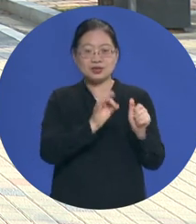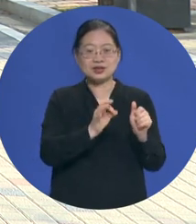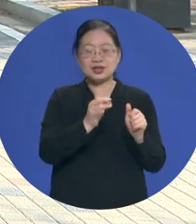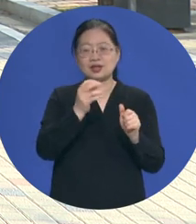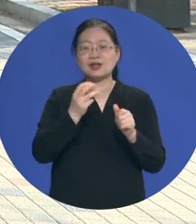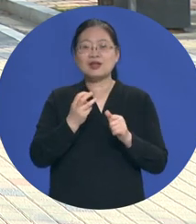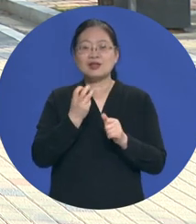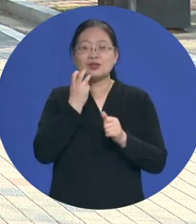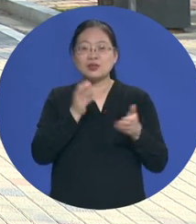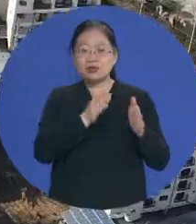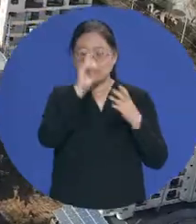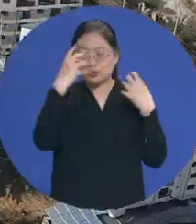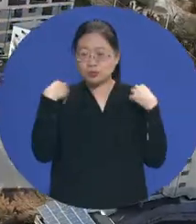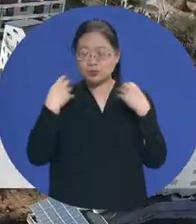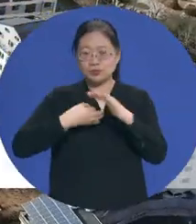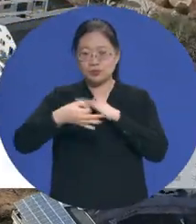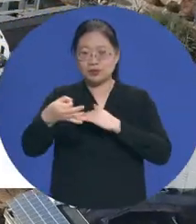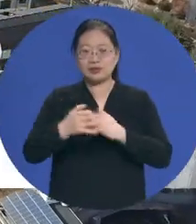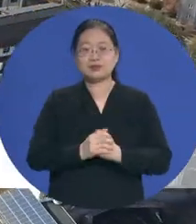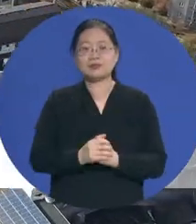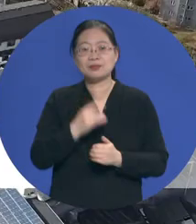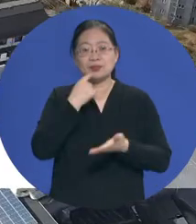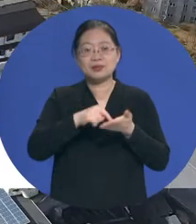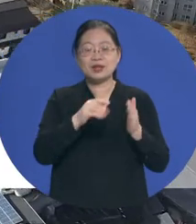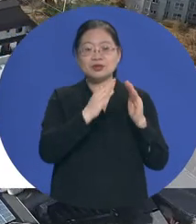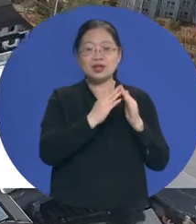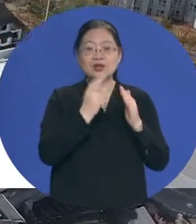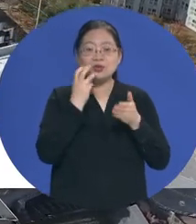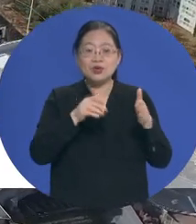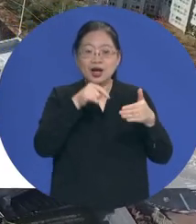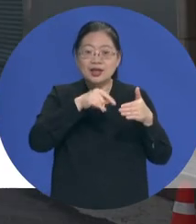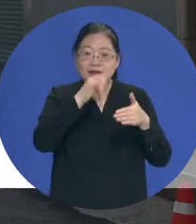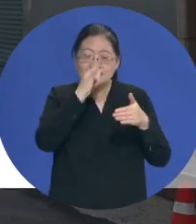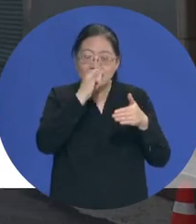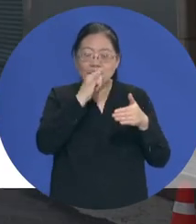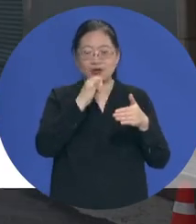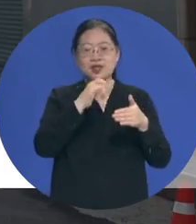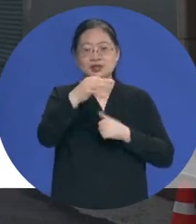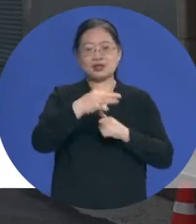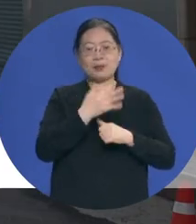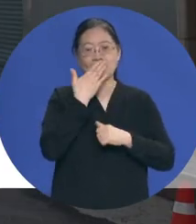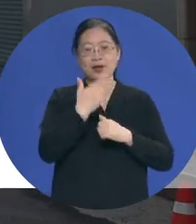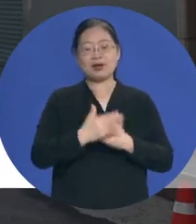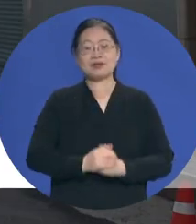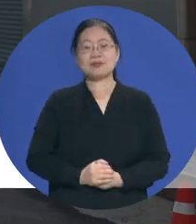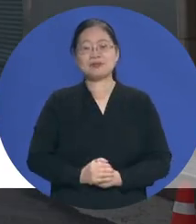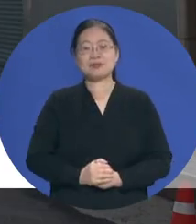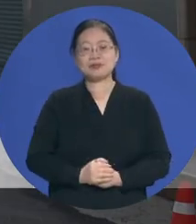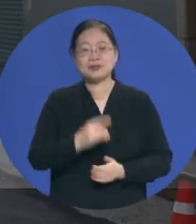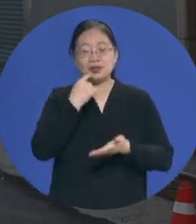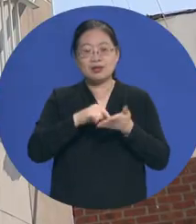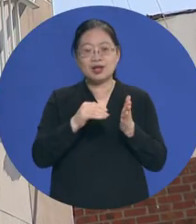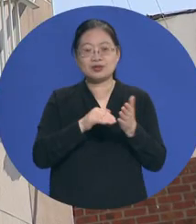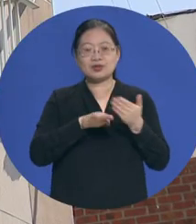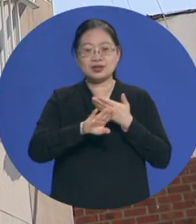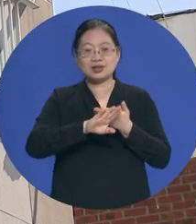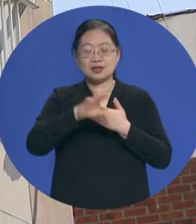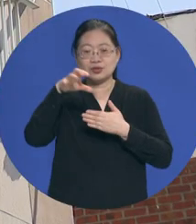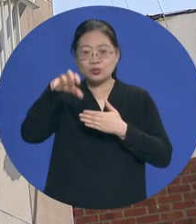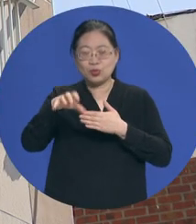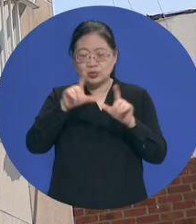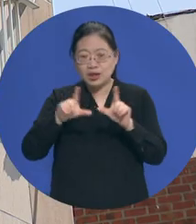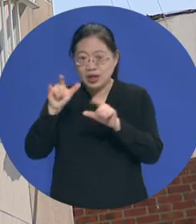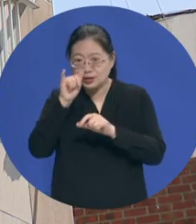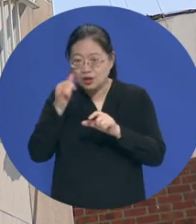도비로 지원합니다. 피해 주택이 경기도에 있다면 지원 대상이 됩니다. 피해를 본 후 다른 시도에서